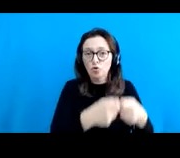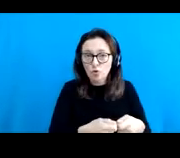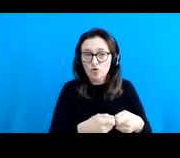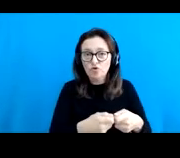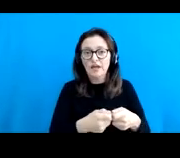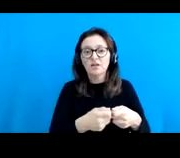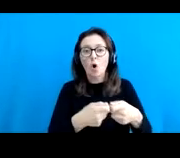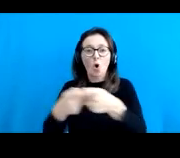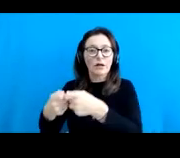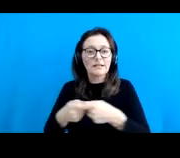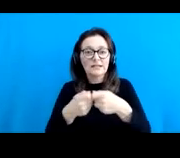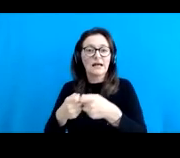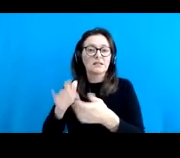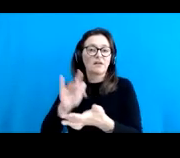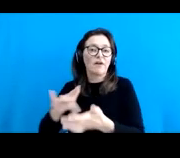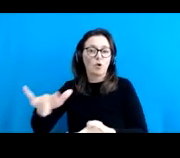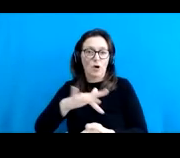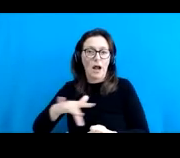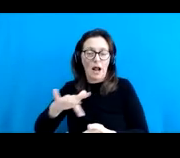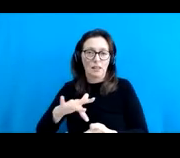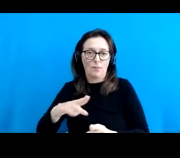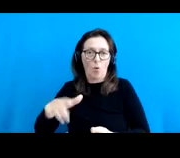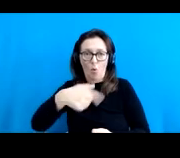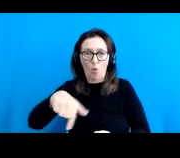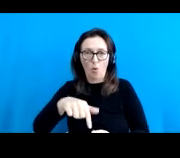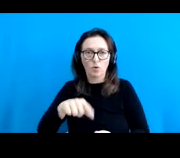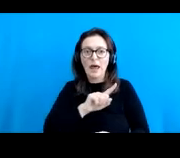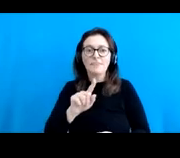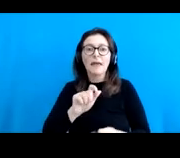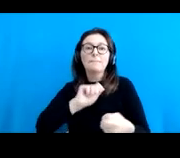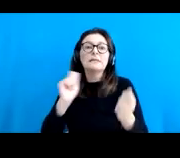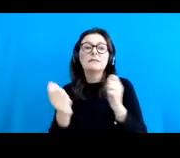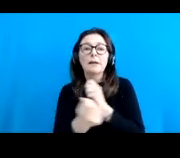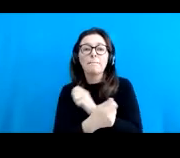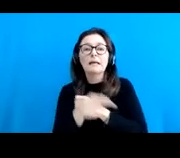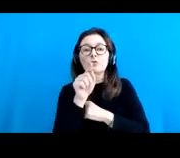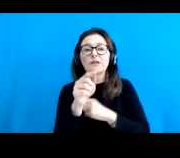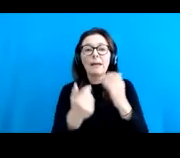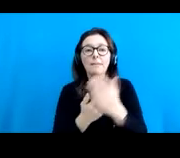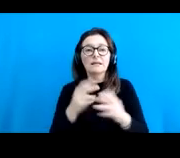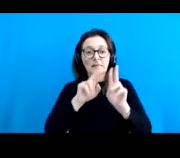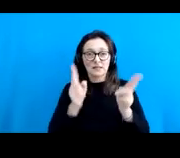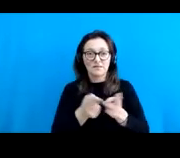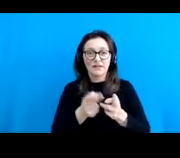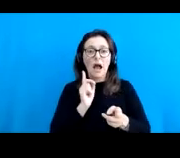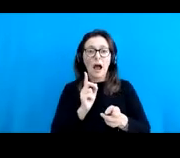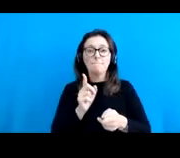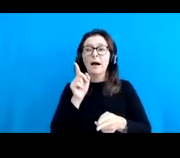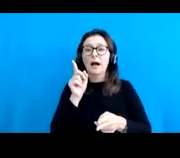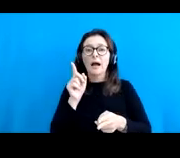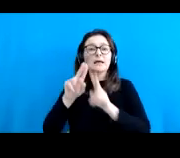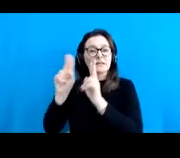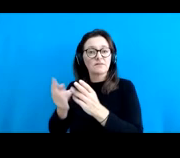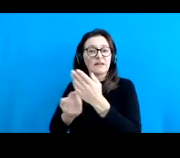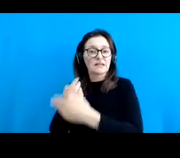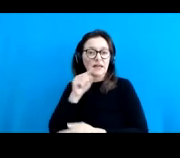okolju. Ne bi spremenil tebe za svet, temveč bi spremenil svet zate. Ta trditev ena od mam